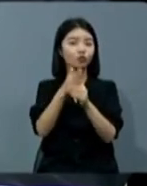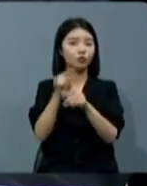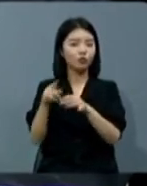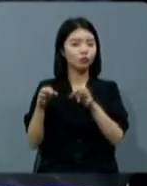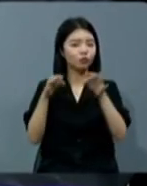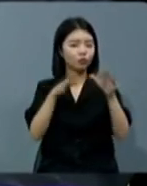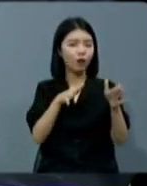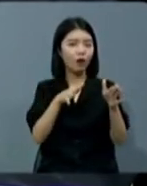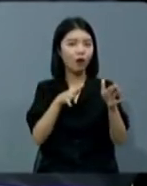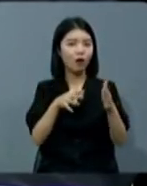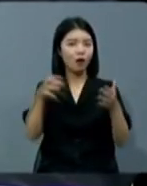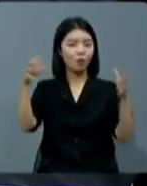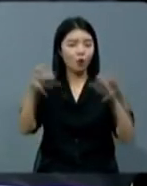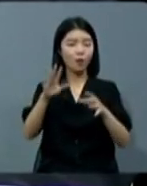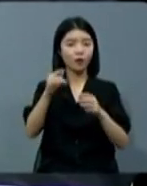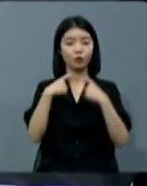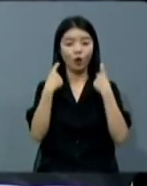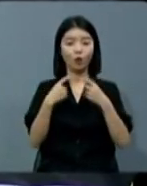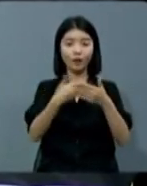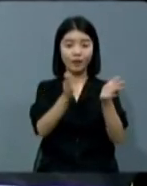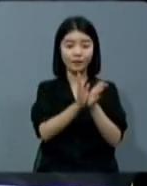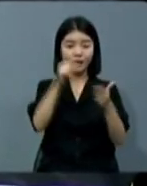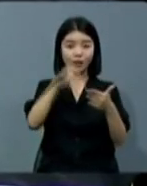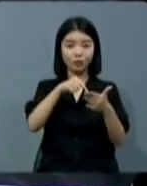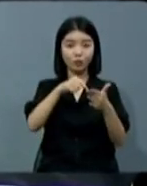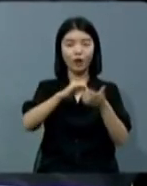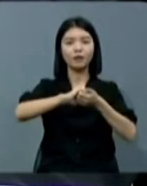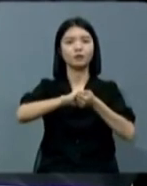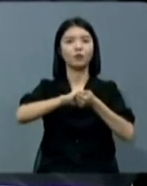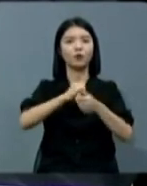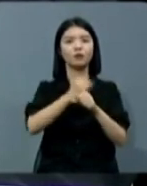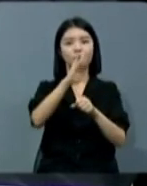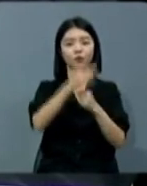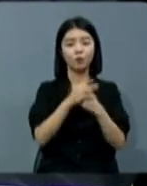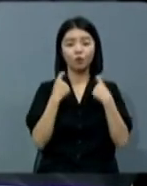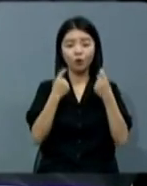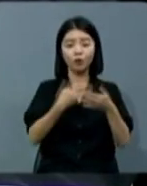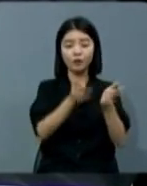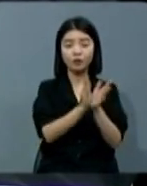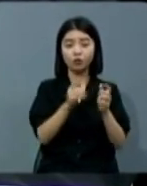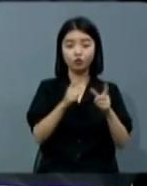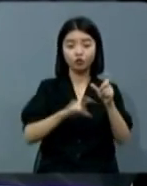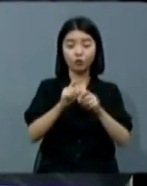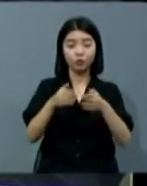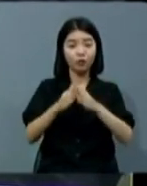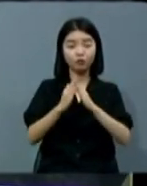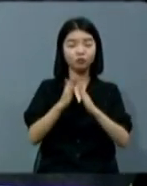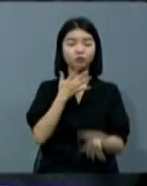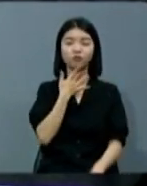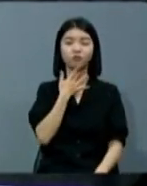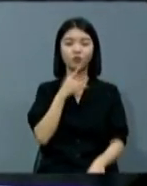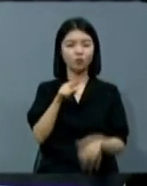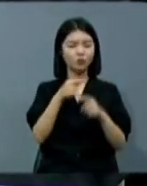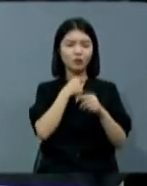영주권 적용 지역을 관광단지 내로 한정을 시켰습니다. 그러면 관광단지는 추가로 지정할 생각이 이만큼도 없거든요.